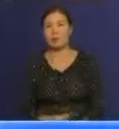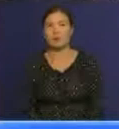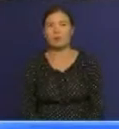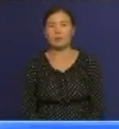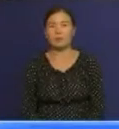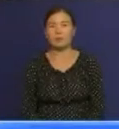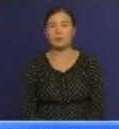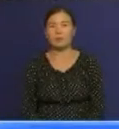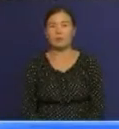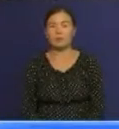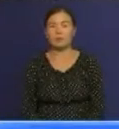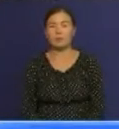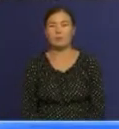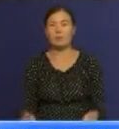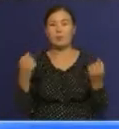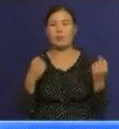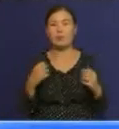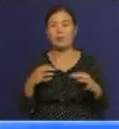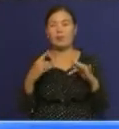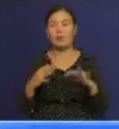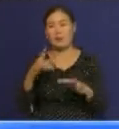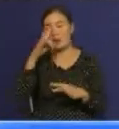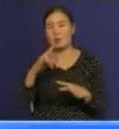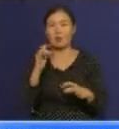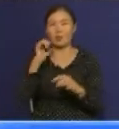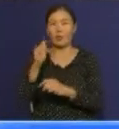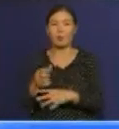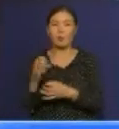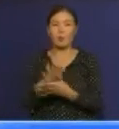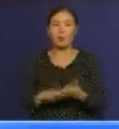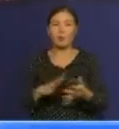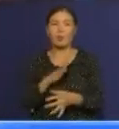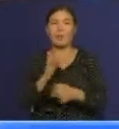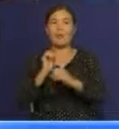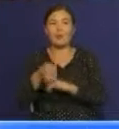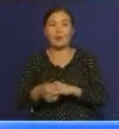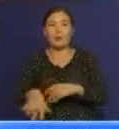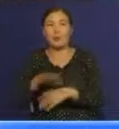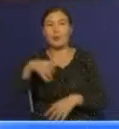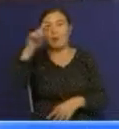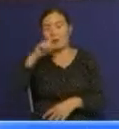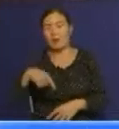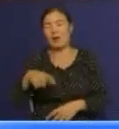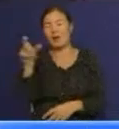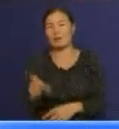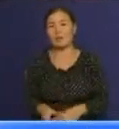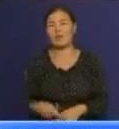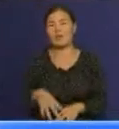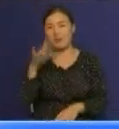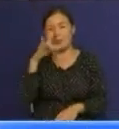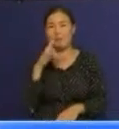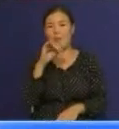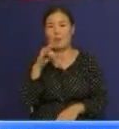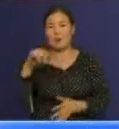бер. Спорттық шаралар көшін қазақша күрес жалғады. Қазақша күресте елімізге белгілі балуан Қазақстан барысының